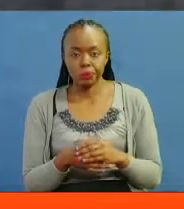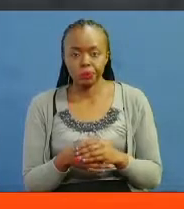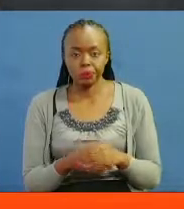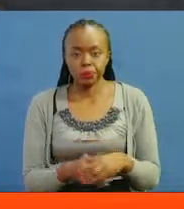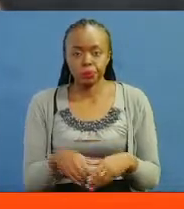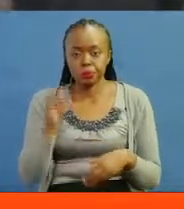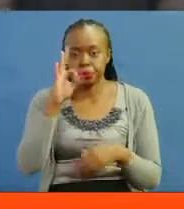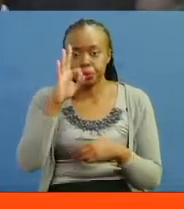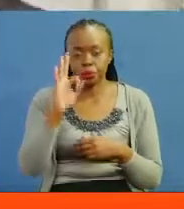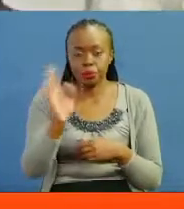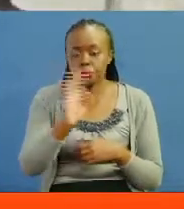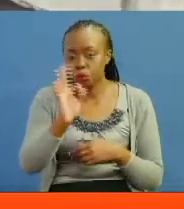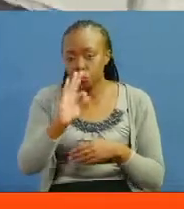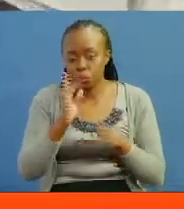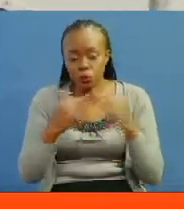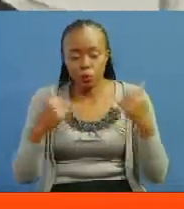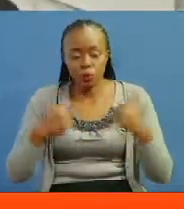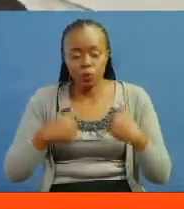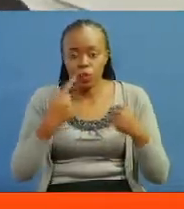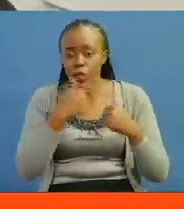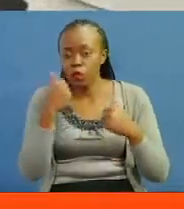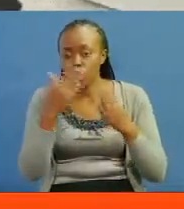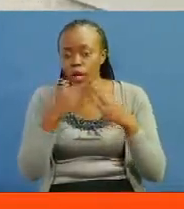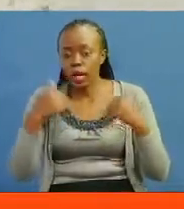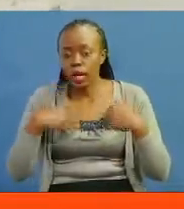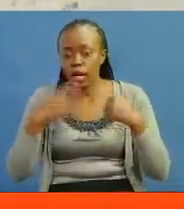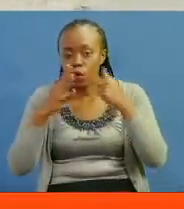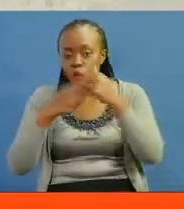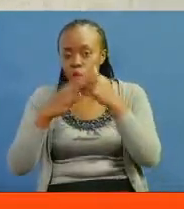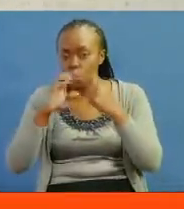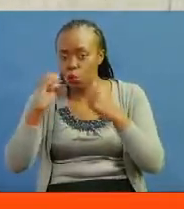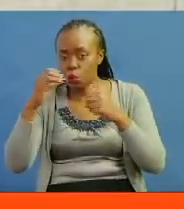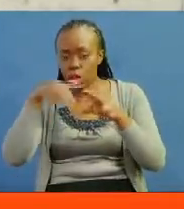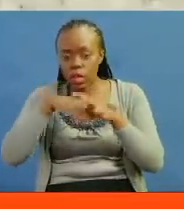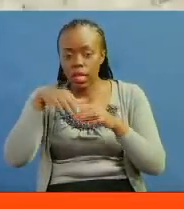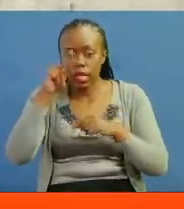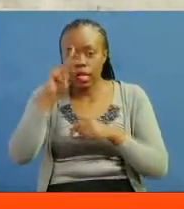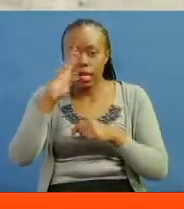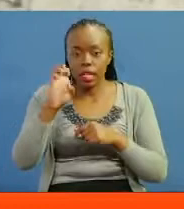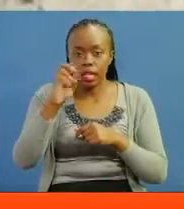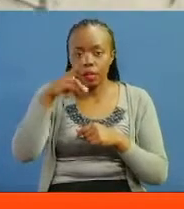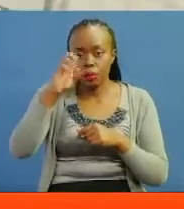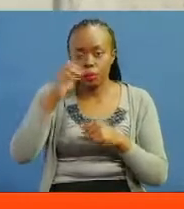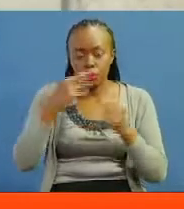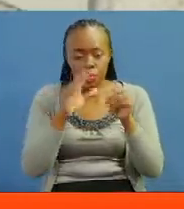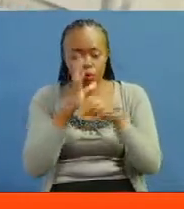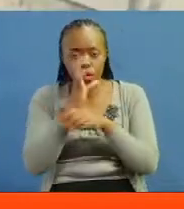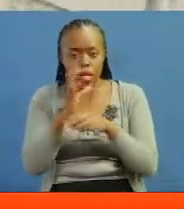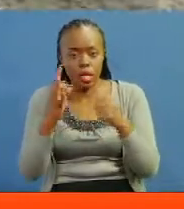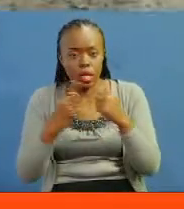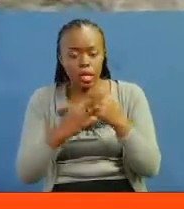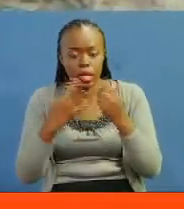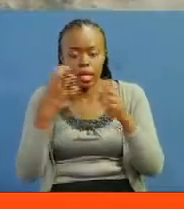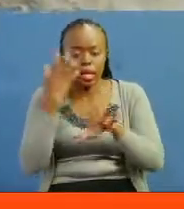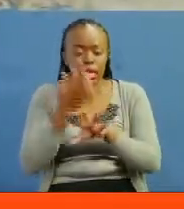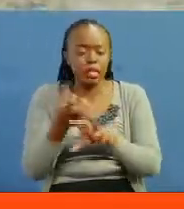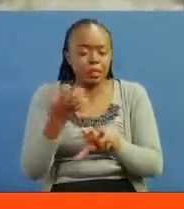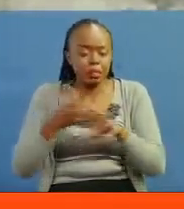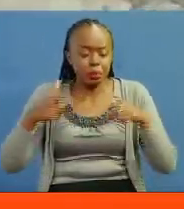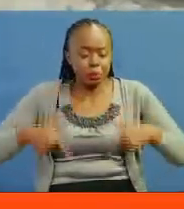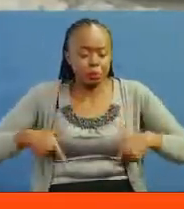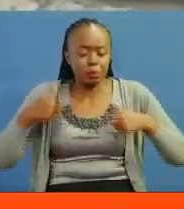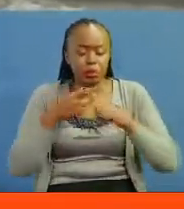Fatuma Kwakwe Mongo ni binti aliyepata alama 400 katika mtihani wake wa darasa la 8, ila hali ngumu ya maisha ya